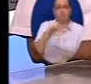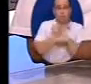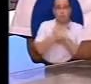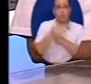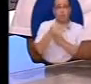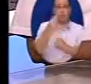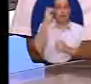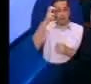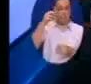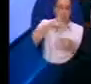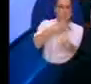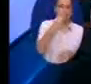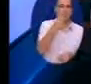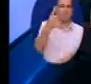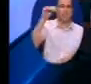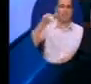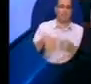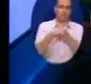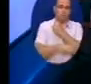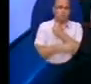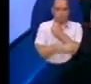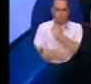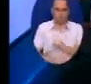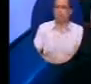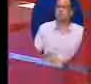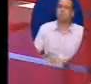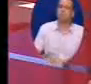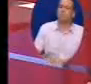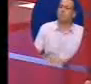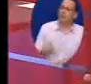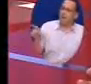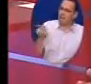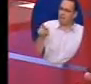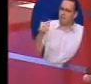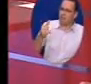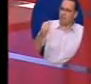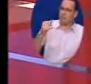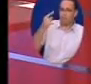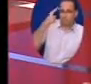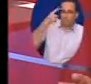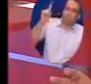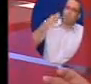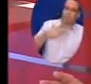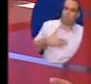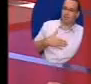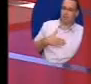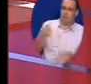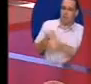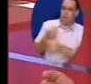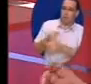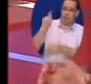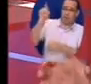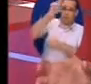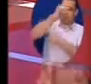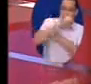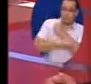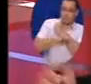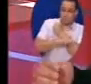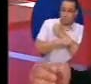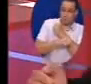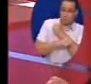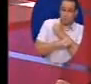חתיכת מספר. נכון. אתם בעצם, אנחנו מדברים עכשיו על יוזמה שאתם עושים באוניברסיטאות